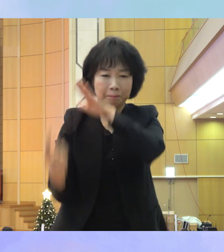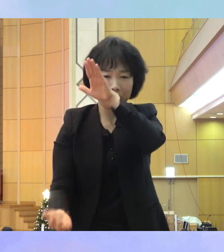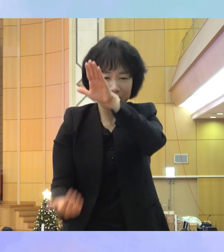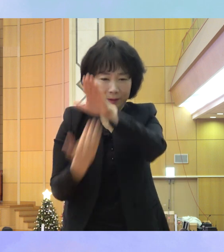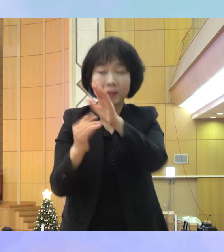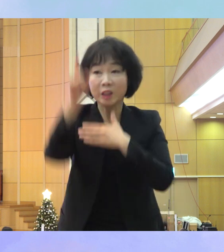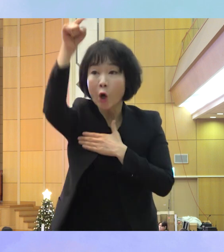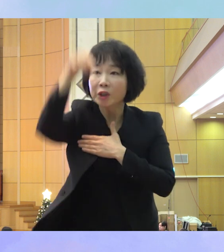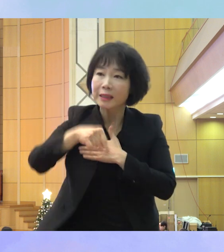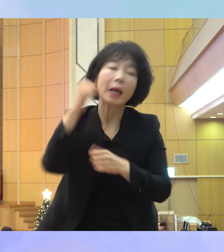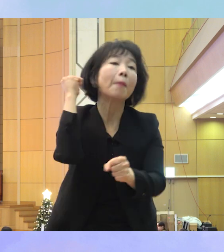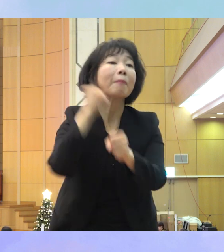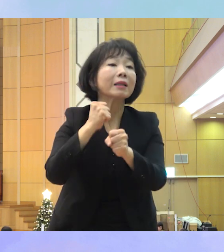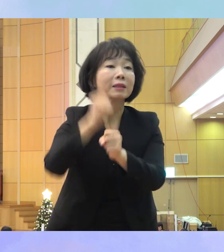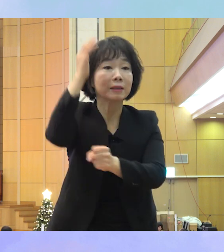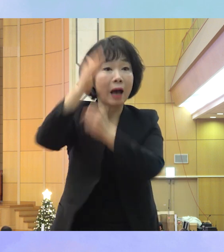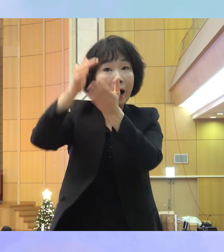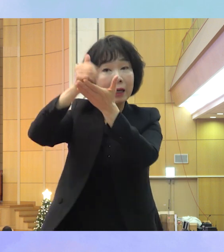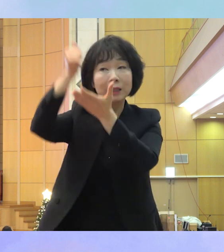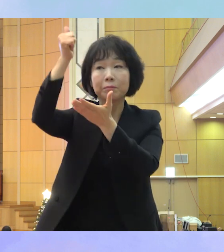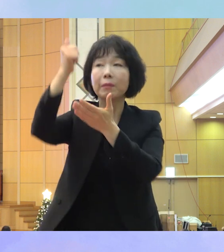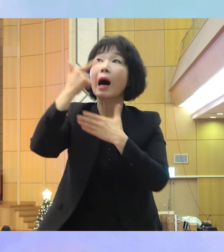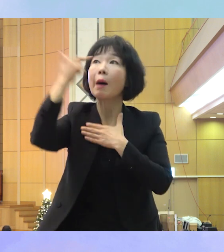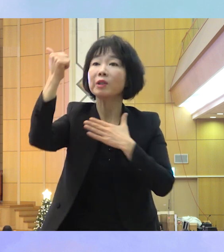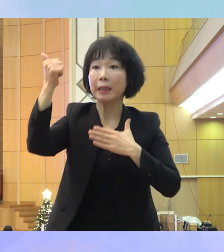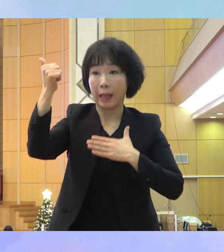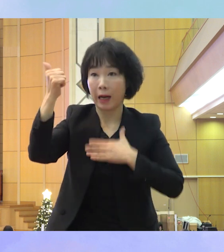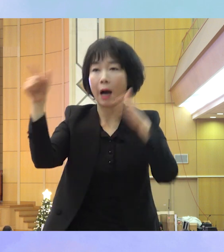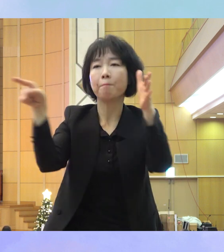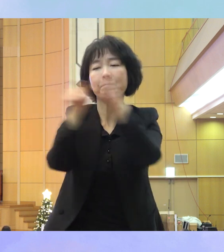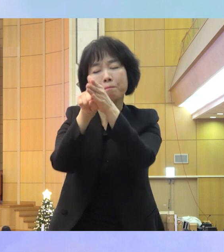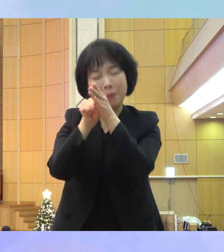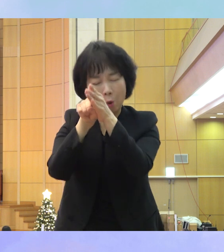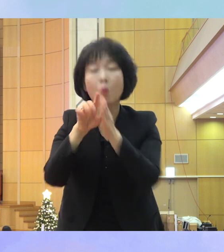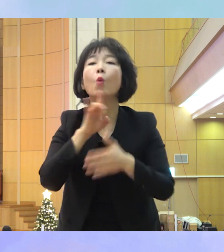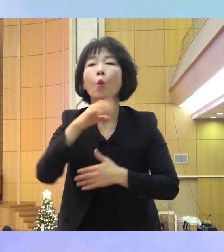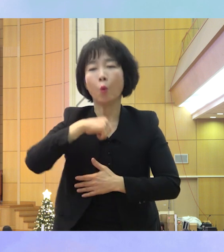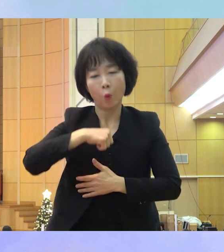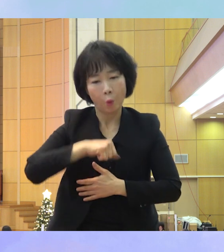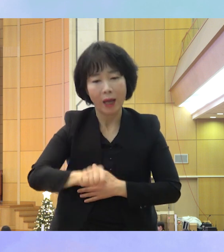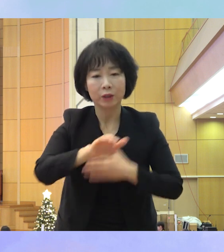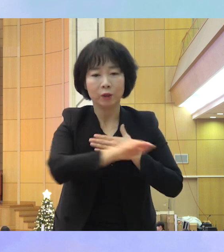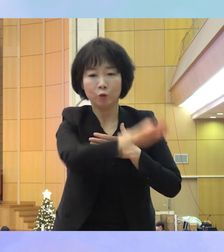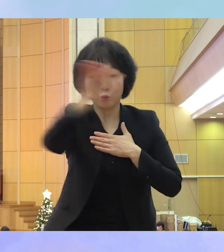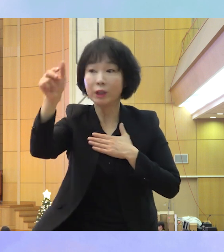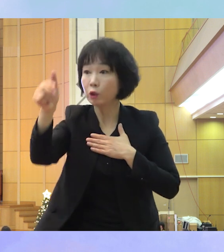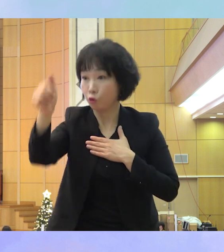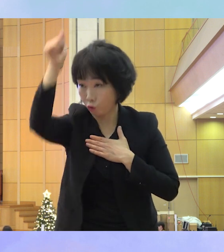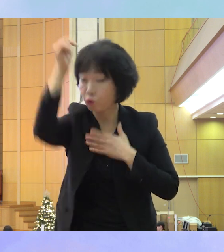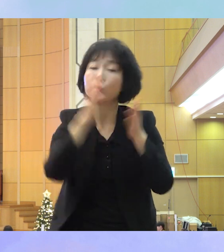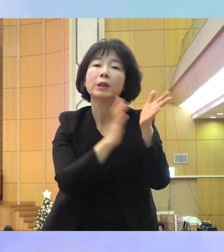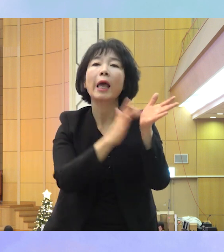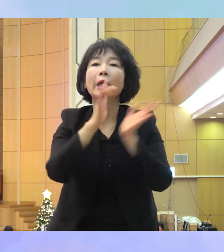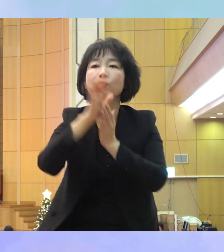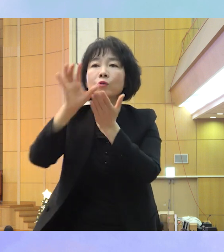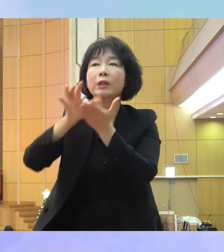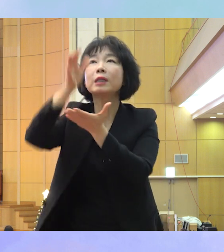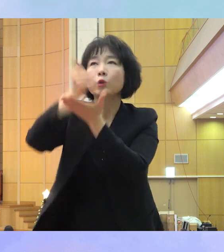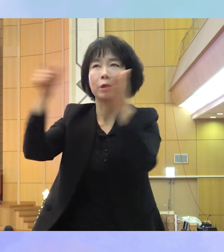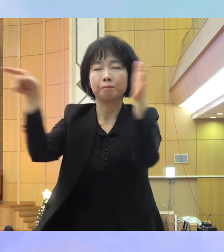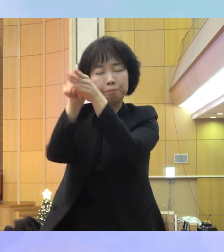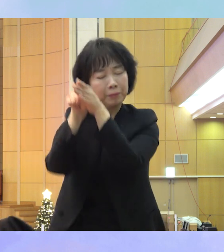전능하사 천지를 만드신 하나님 아버지를 내가 믿사오며 그 외아들 우리 주